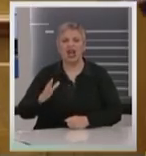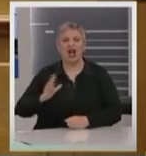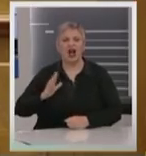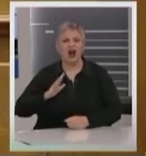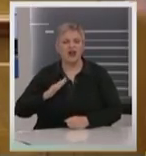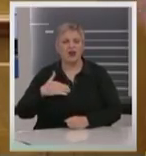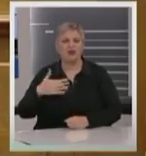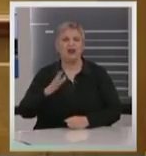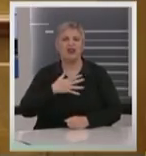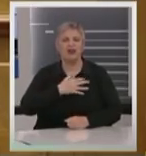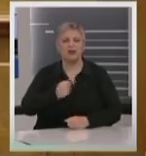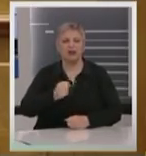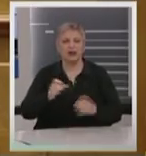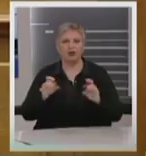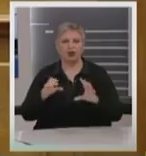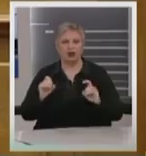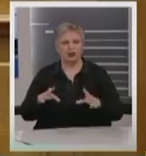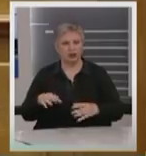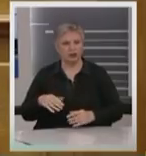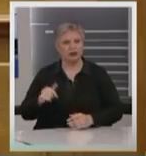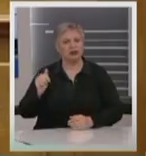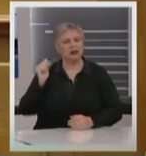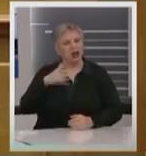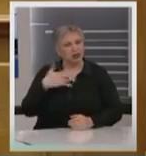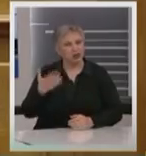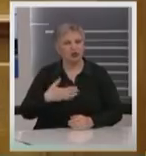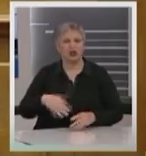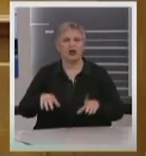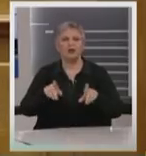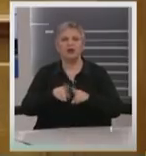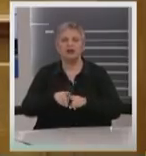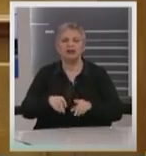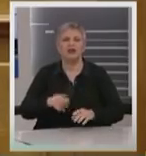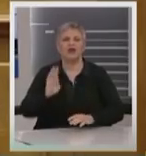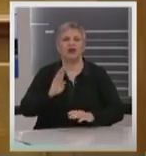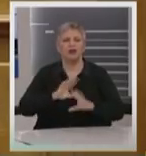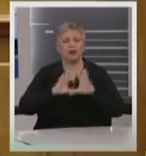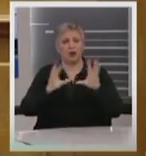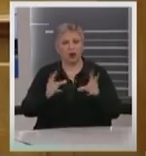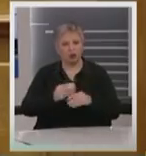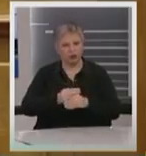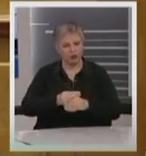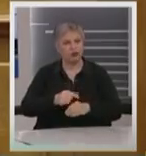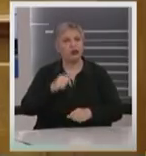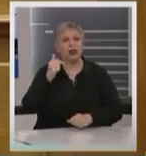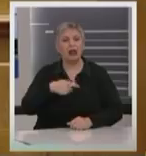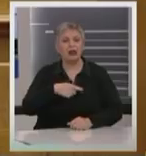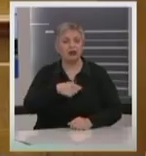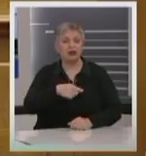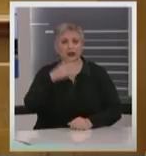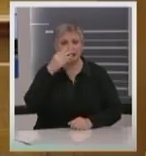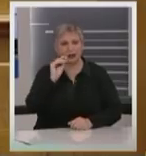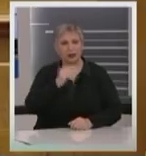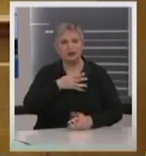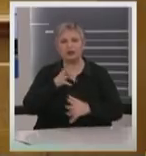κύριο Βαρουφάκη, στα πρώτα έτσι ένδοξα, στους πρώτους ένδοξους μήνες. Ανοιχτή κοροϊδία του κόσμου από τον Αλέξη Τσίπρα, γιατί ο